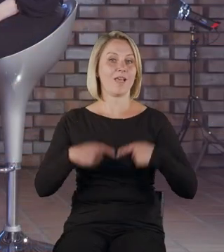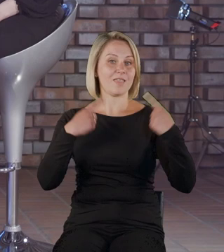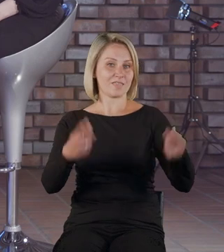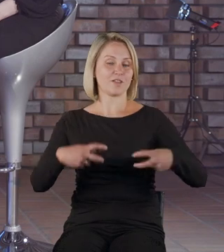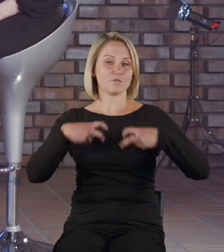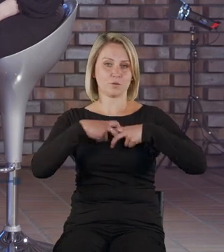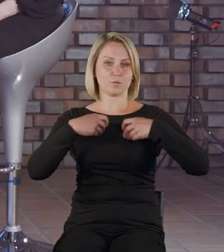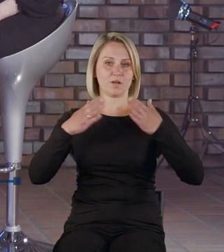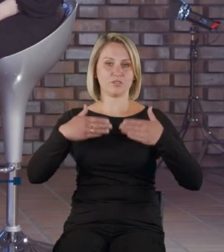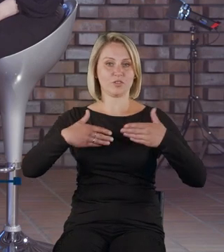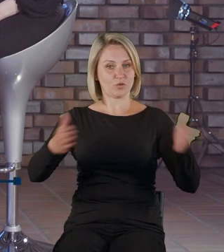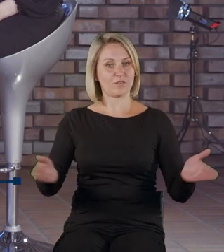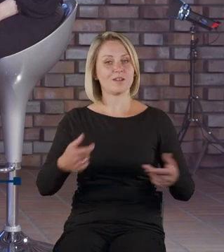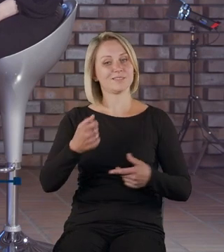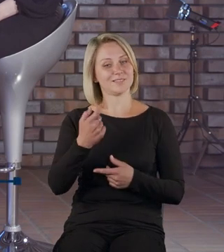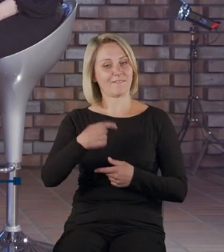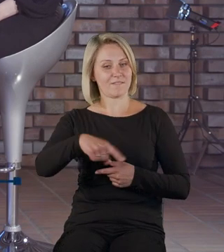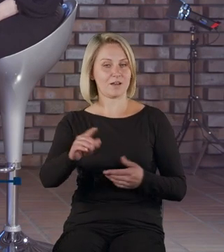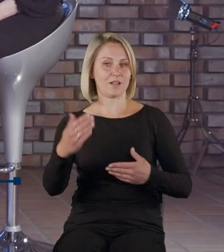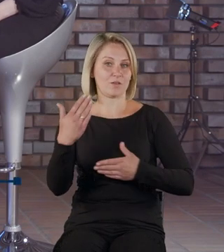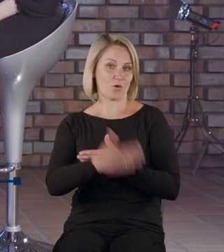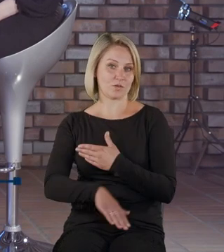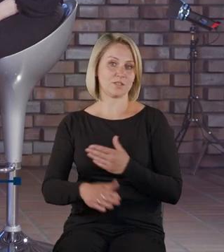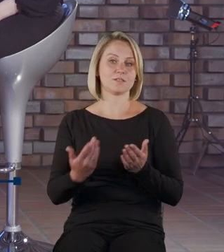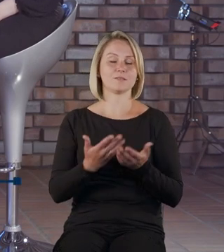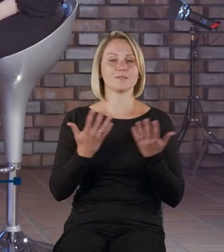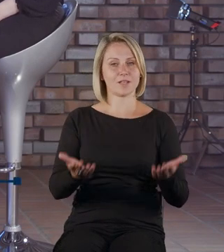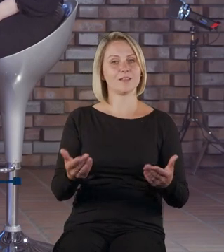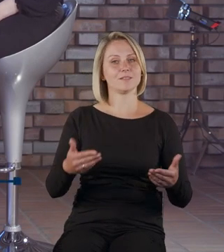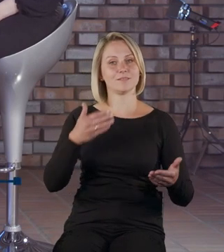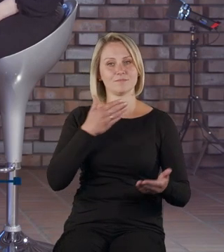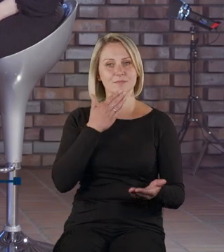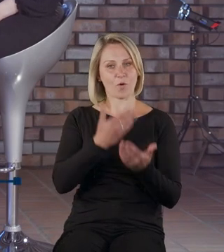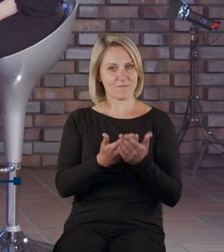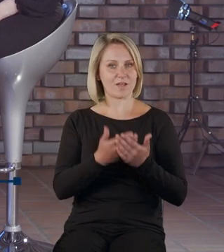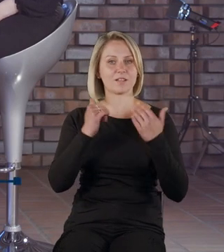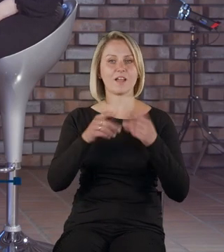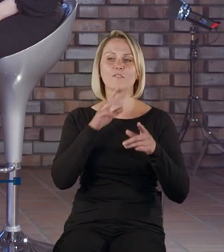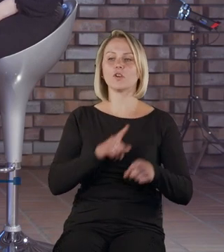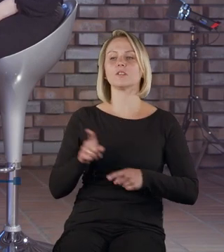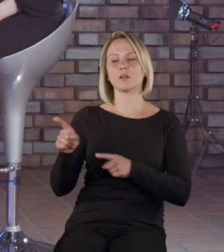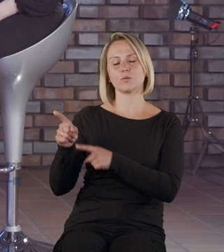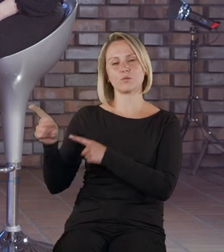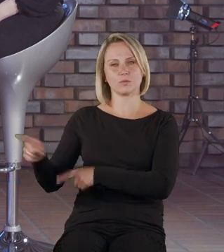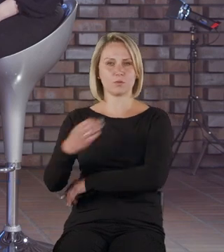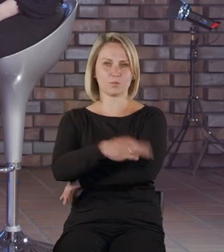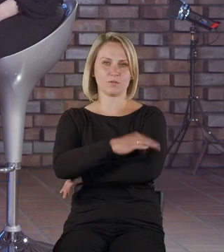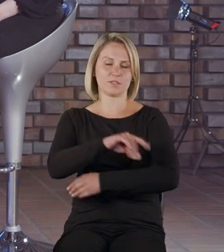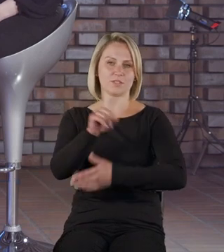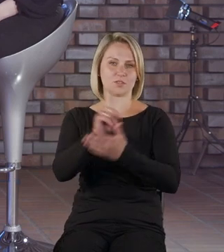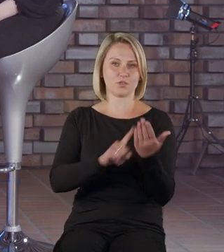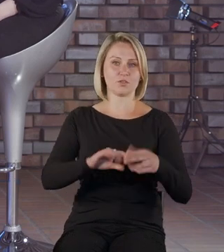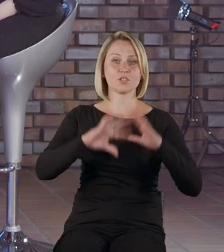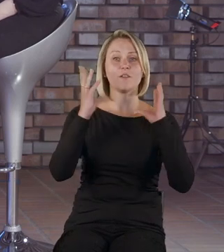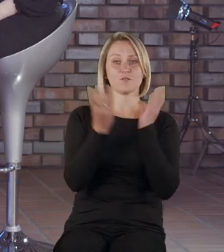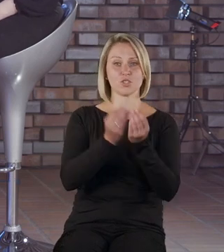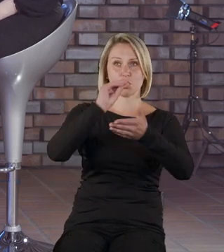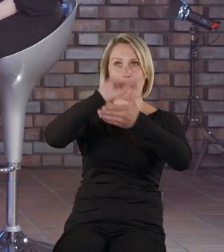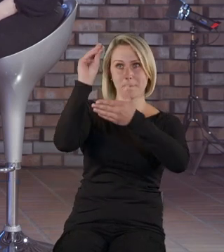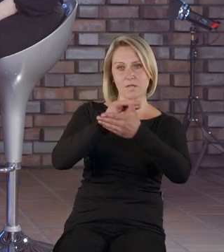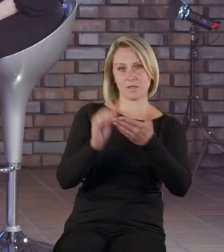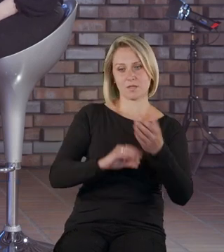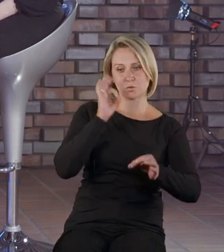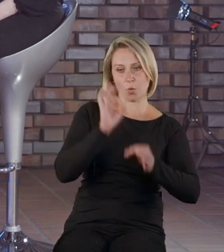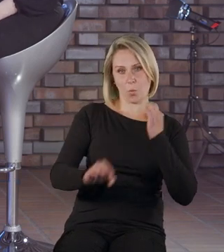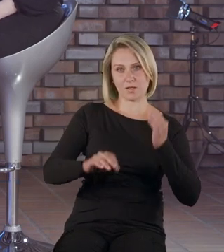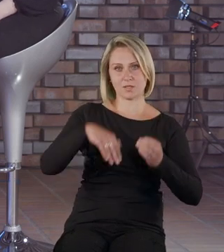Wirtualny dzień otwarty dobiega końca. Zachęcamy Was do zapoznania się z ofertą kierunków studiów na Uniwersytecie Śląskim. Wszystkie opisy kierunków dostępne są